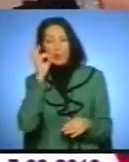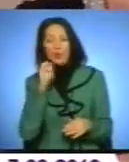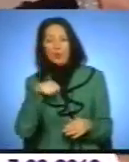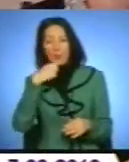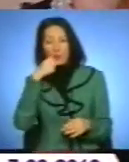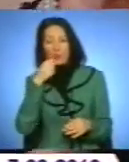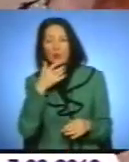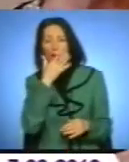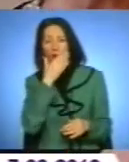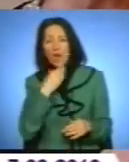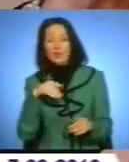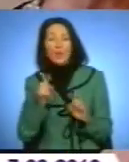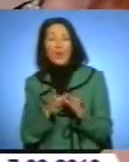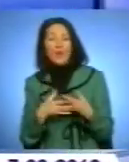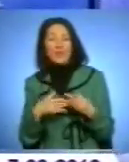гарним весняним настроєм.